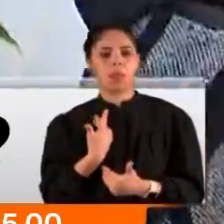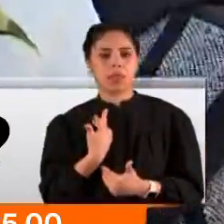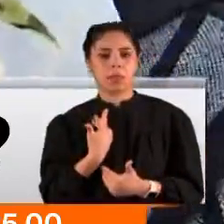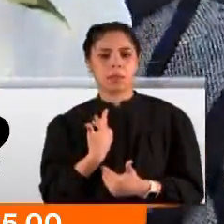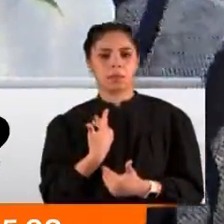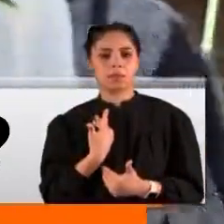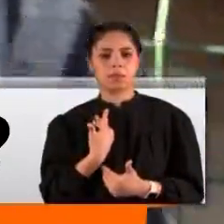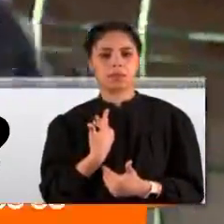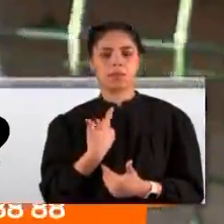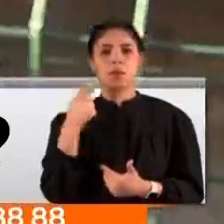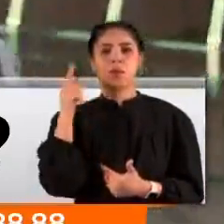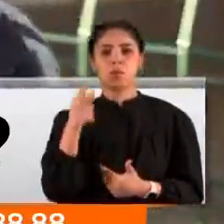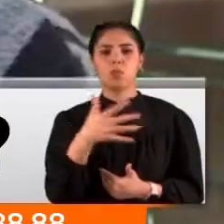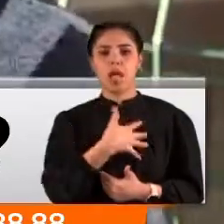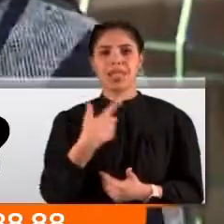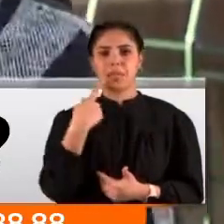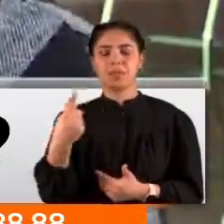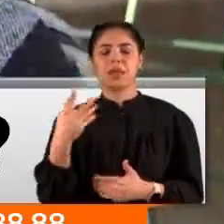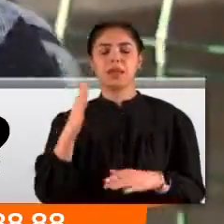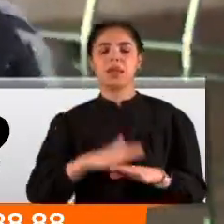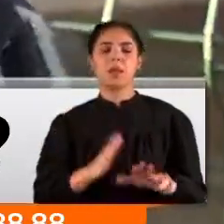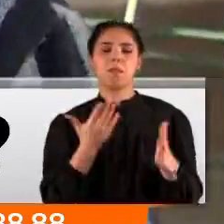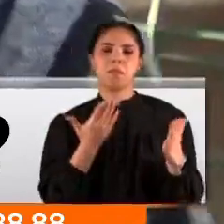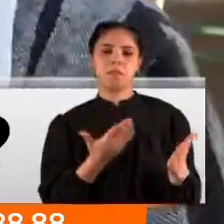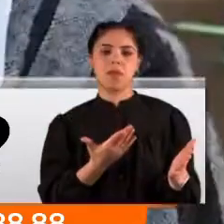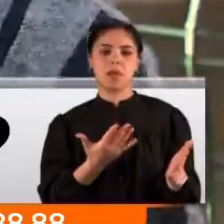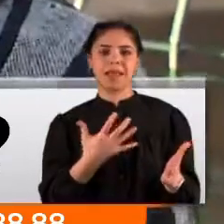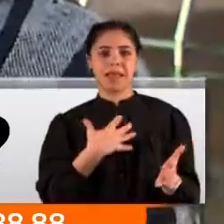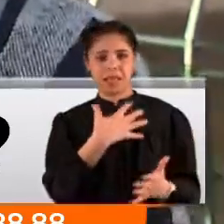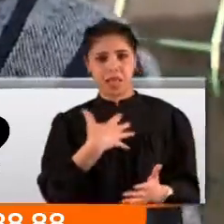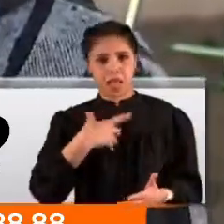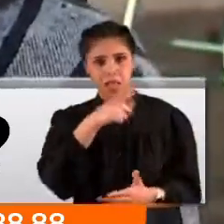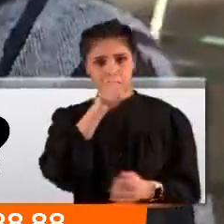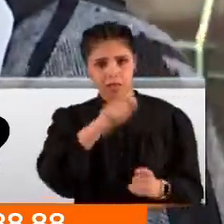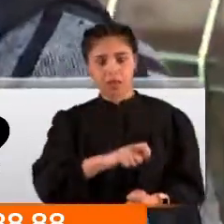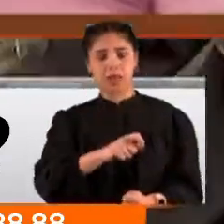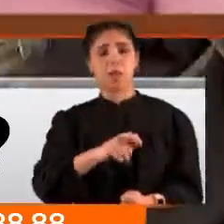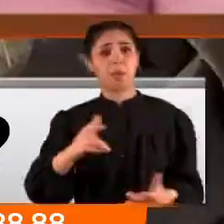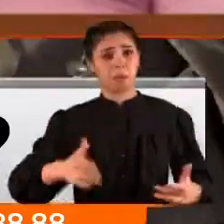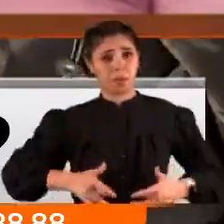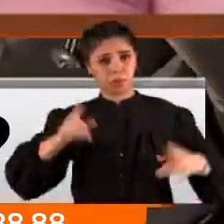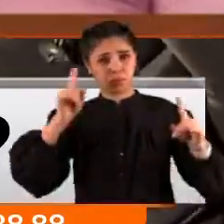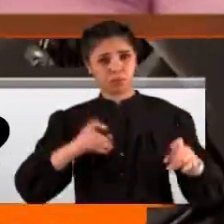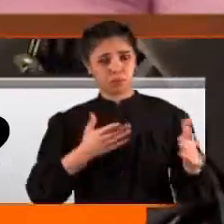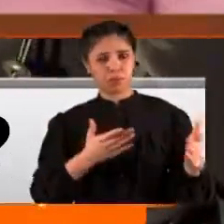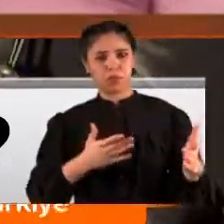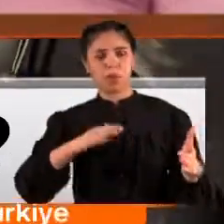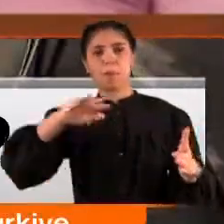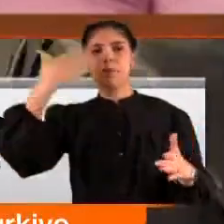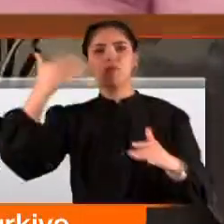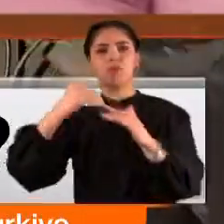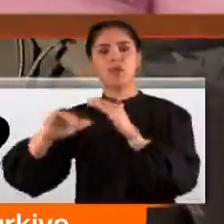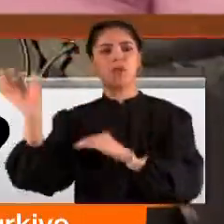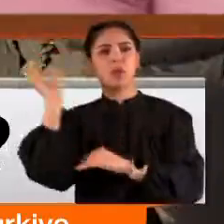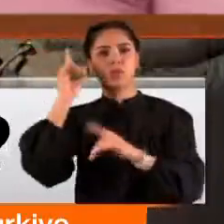insan körüsün insana bu yapılmaz kendi annesine başkaları yapsa hoşuna gider miydi Duydunuz mu Hiç birilerine mesaj attım